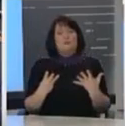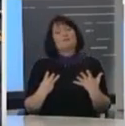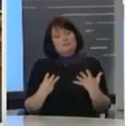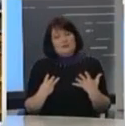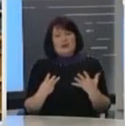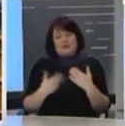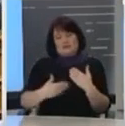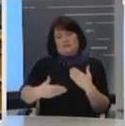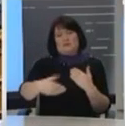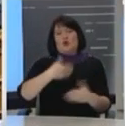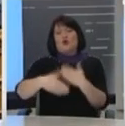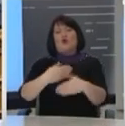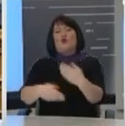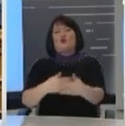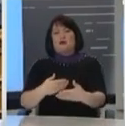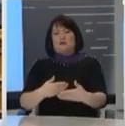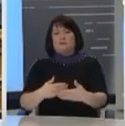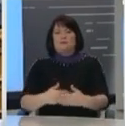όμως και για τα επόμενα χρόνια.